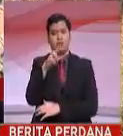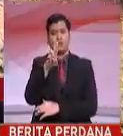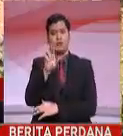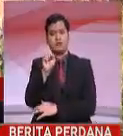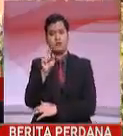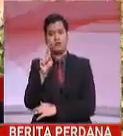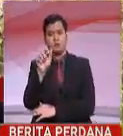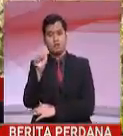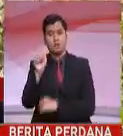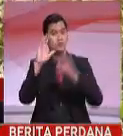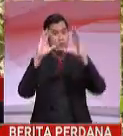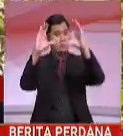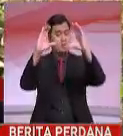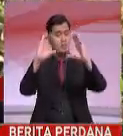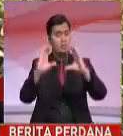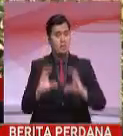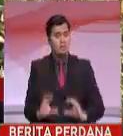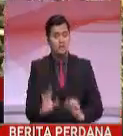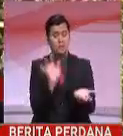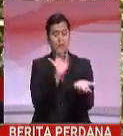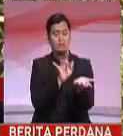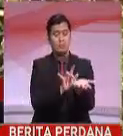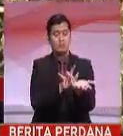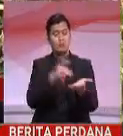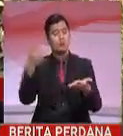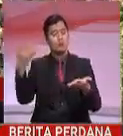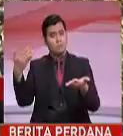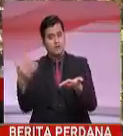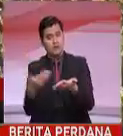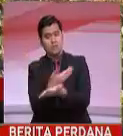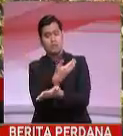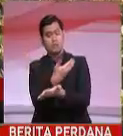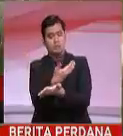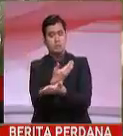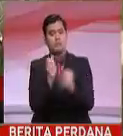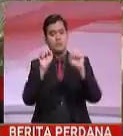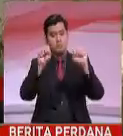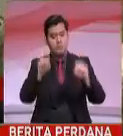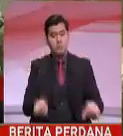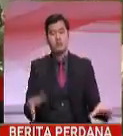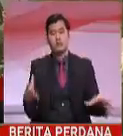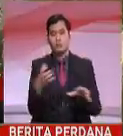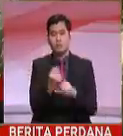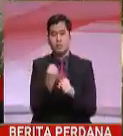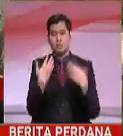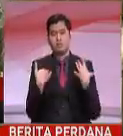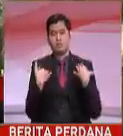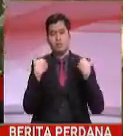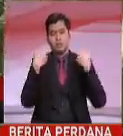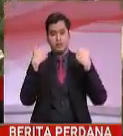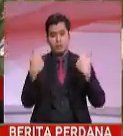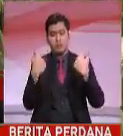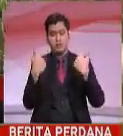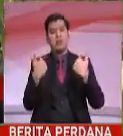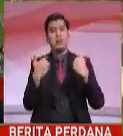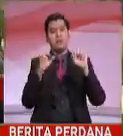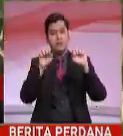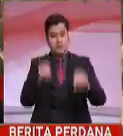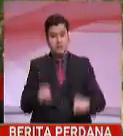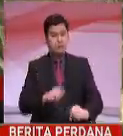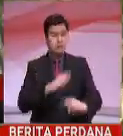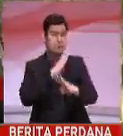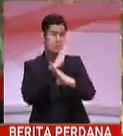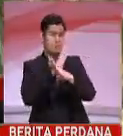Kaedah perubatan moden menjamin kesembuhan mereka yang menjalani rawatan sekaligus mencegah penularan penyakit